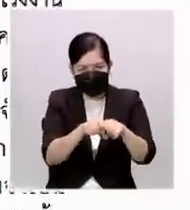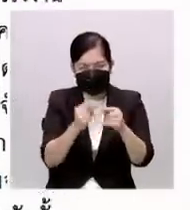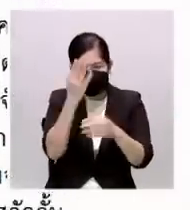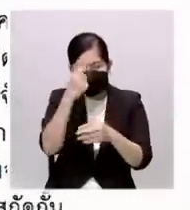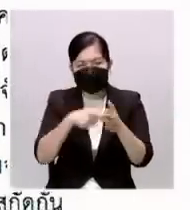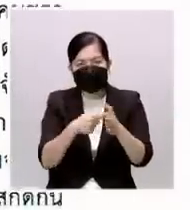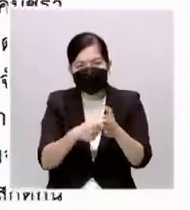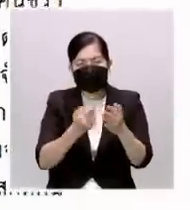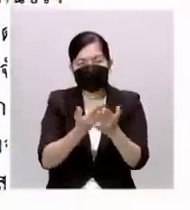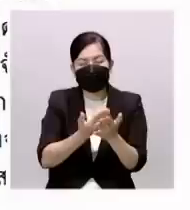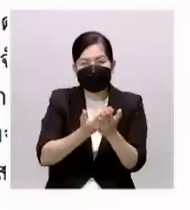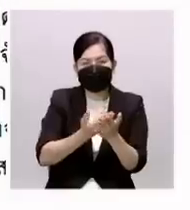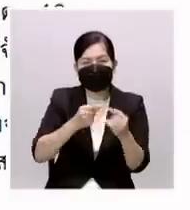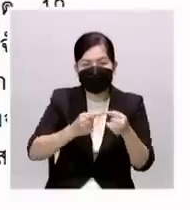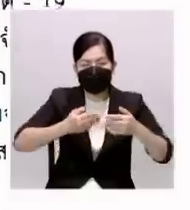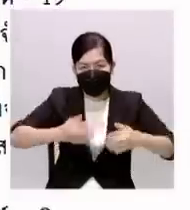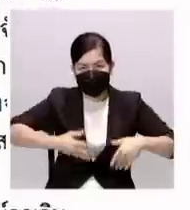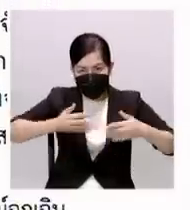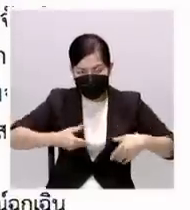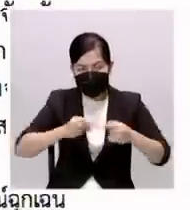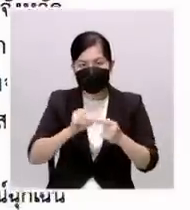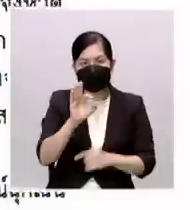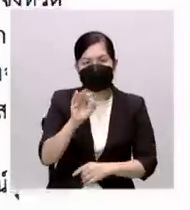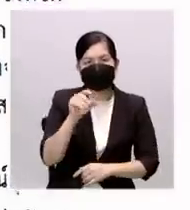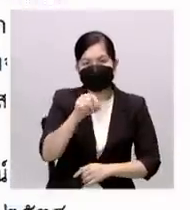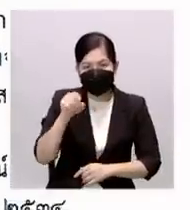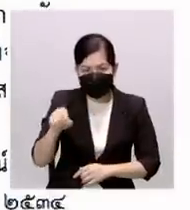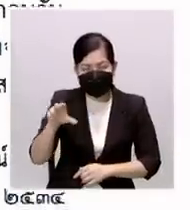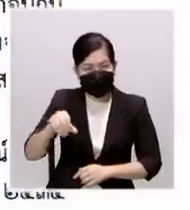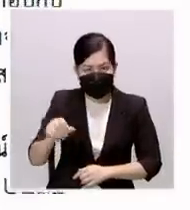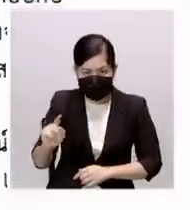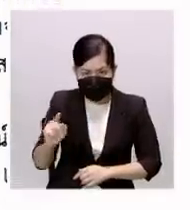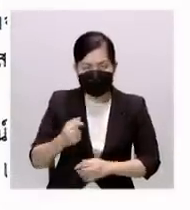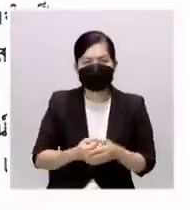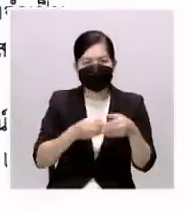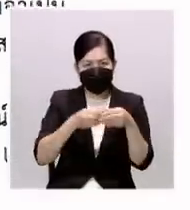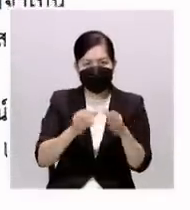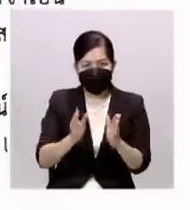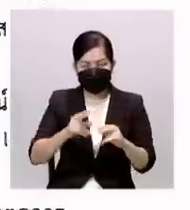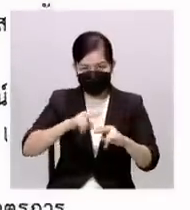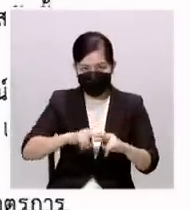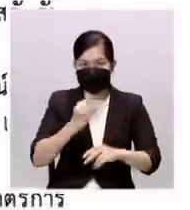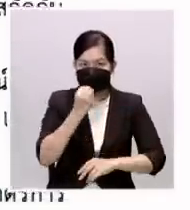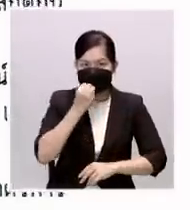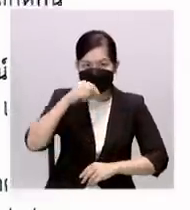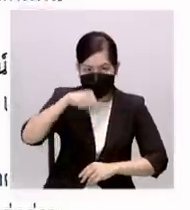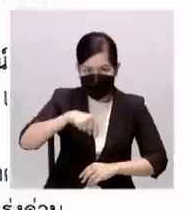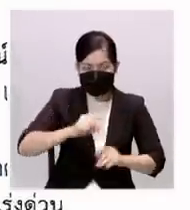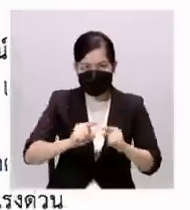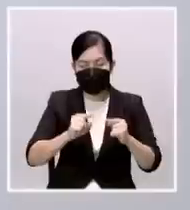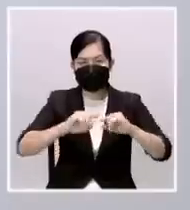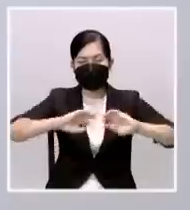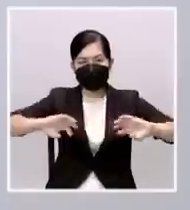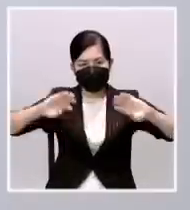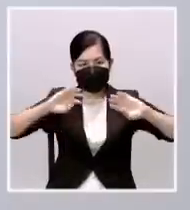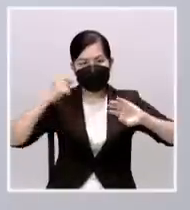สัดส่วนรายได้ของพวกเขา 90% ของร้านอาหารนั้นมาจากคนที่นั่งทานในร้านแต่รัฐบาลกลับออกมาตรการ